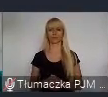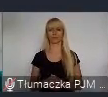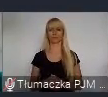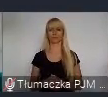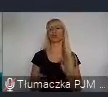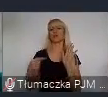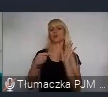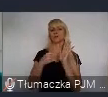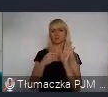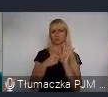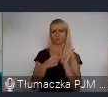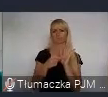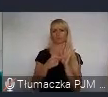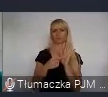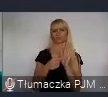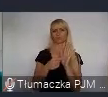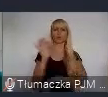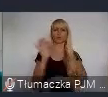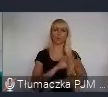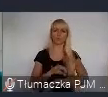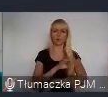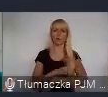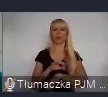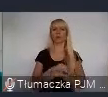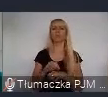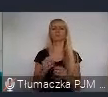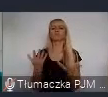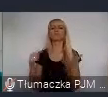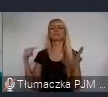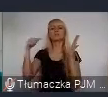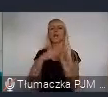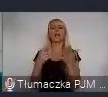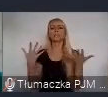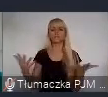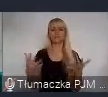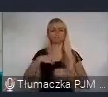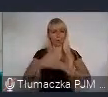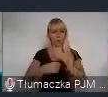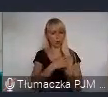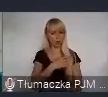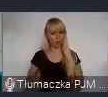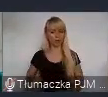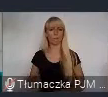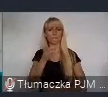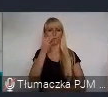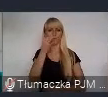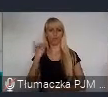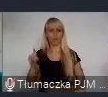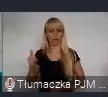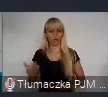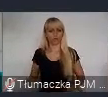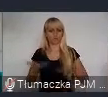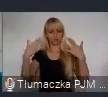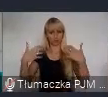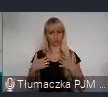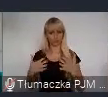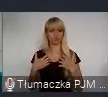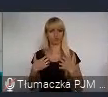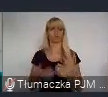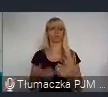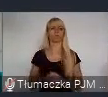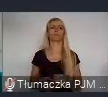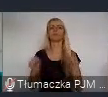poprawę jakości życia, działalność gospodarczą. I tutaj trzy typy inwestycji. Po pierwsze, zrównoważone gospodarowanie